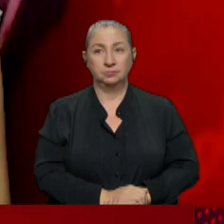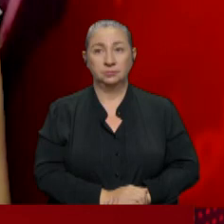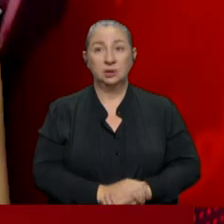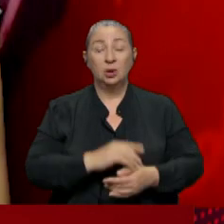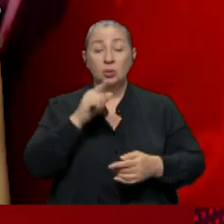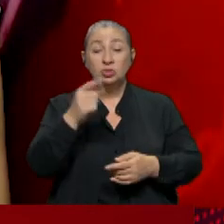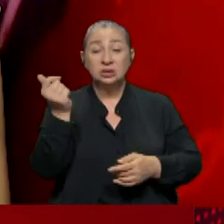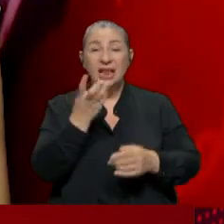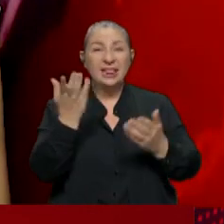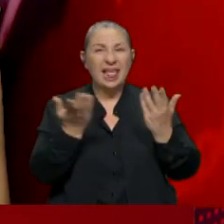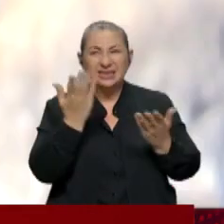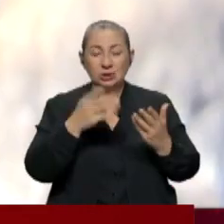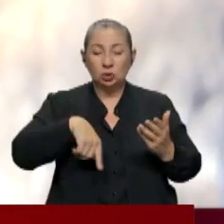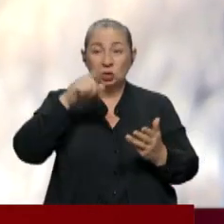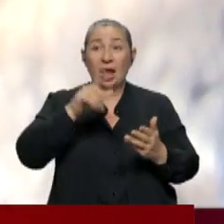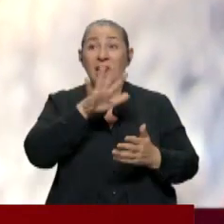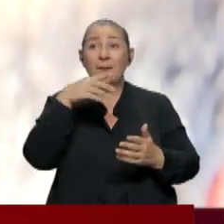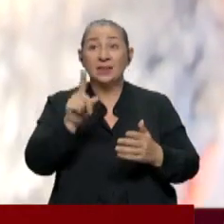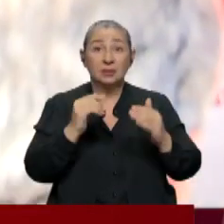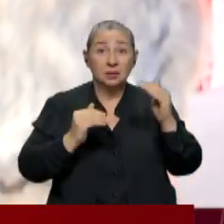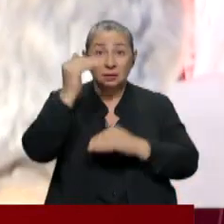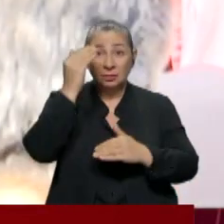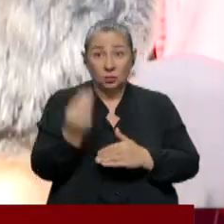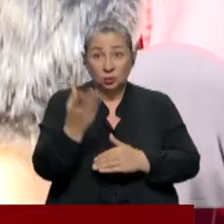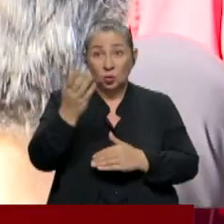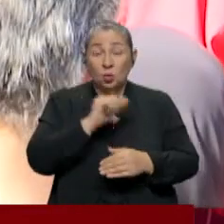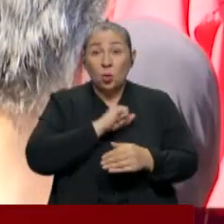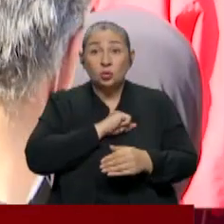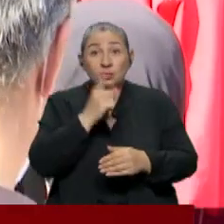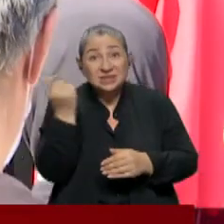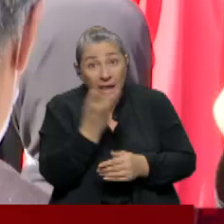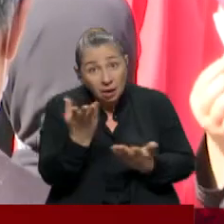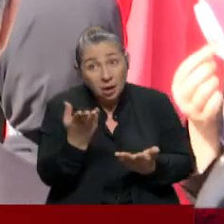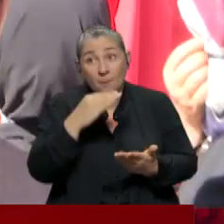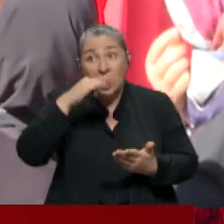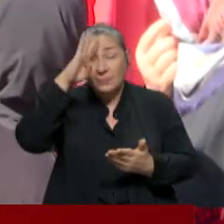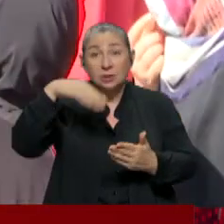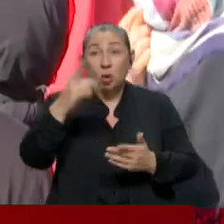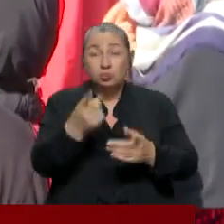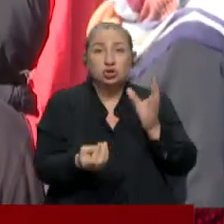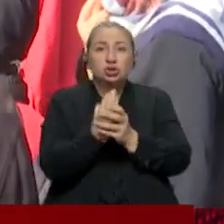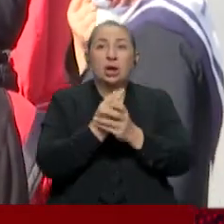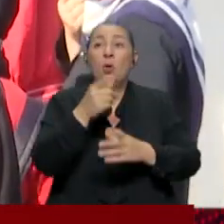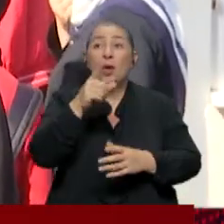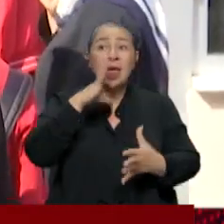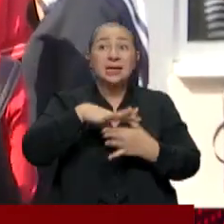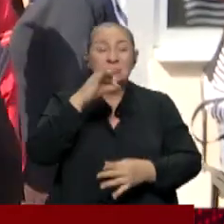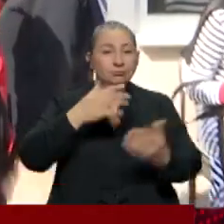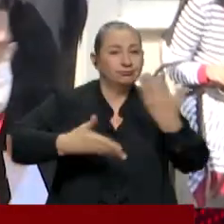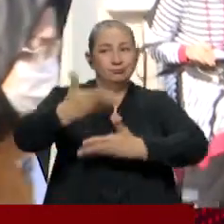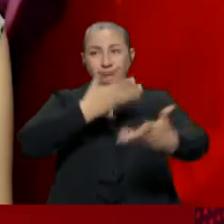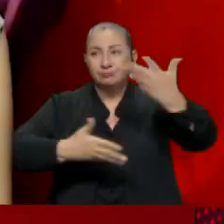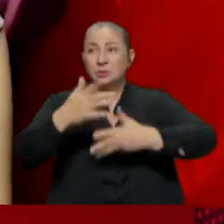Olgu sayıları neredeyse günlük 50 bin düzeyine dayanmış durumda. Korkunç bir sayı bu. Bayramdan sonra bu oldu. Yani o insan